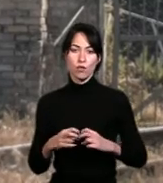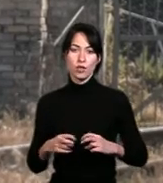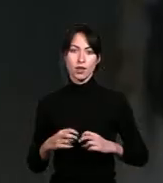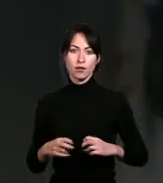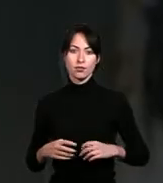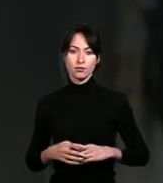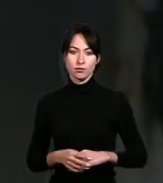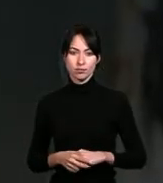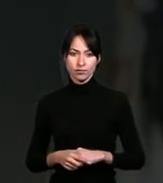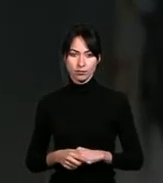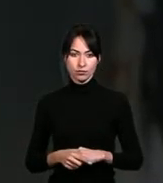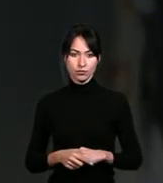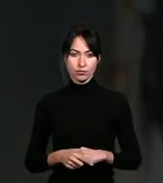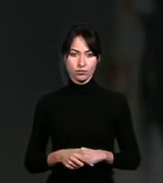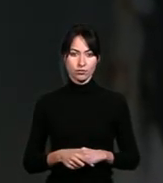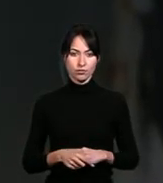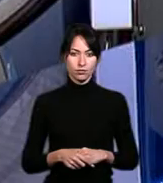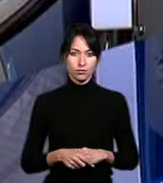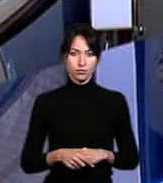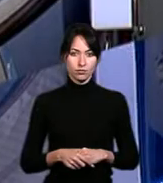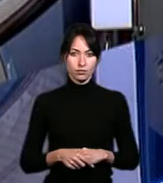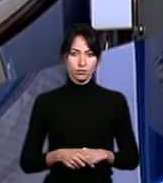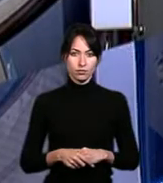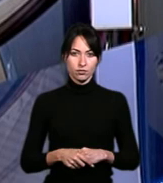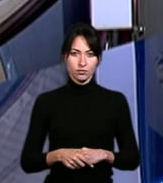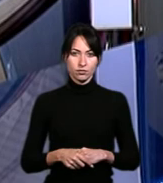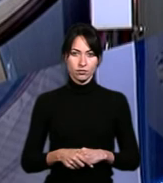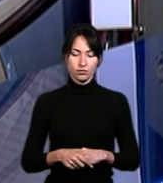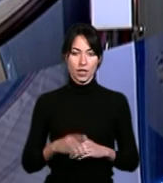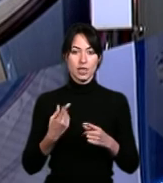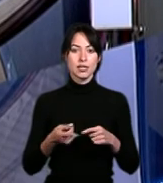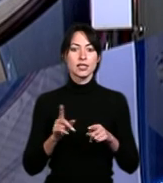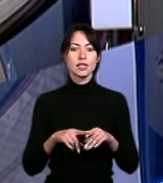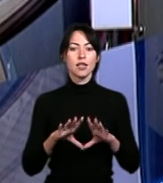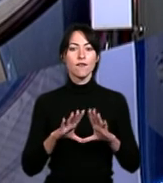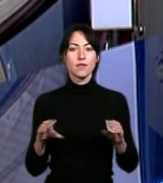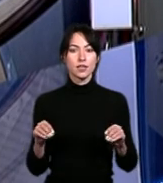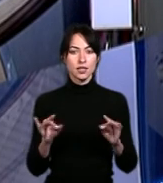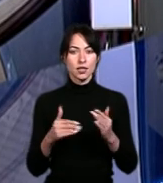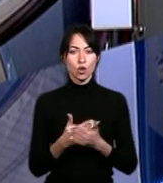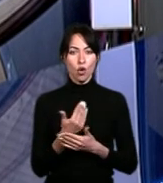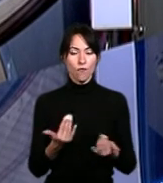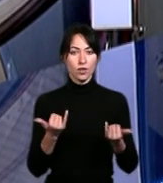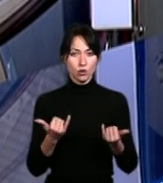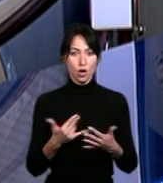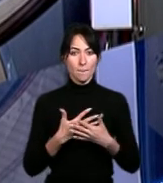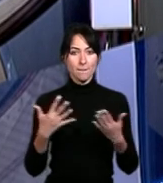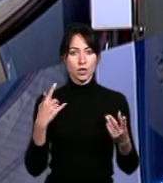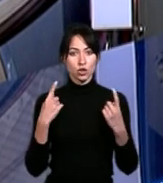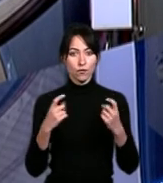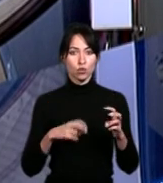Дешкіна, Юрій Лавриненко. Новини на Суспільному. Харків. Це всі новини на цю годину. Більше